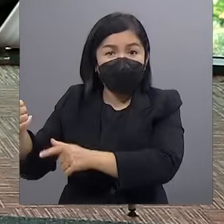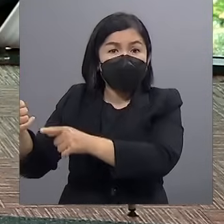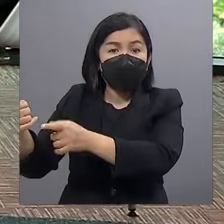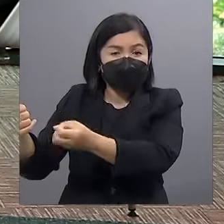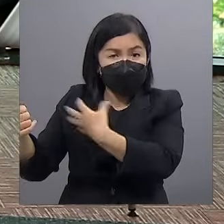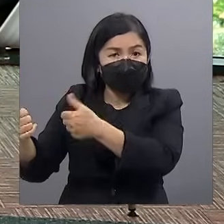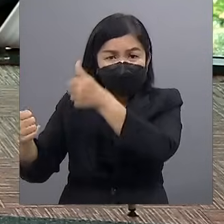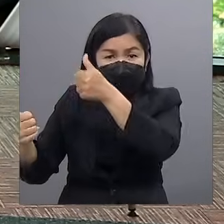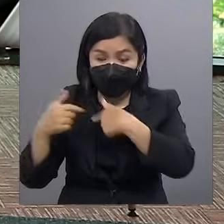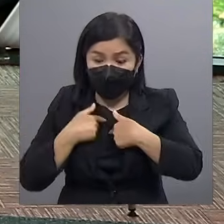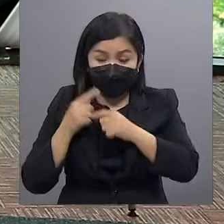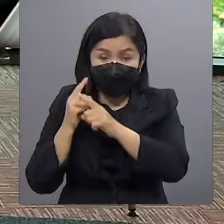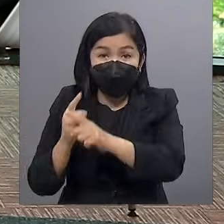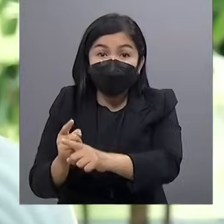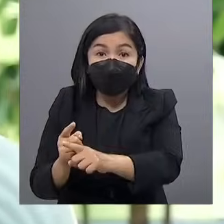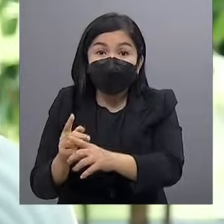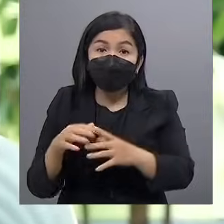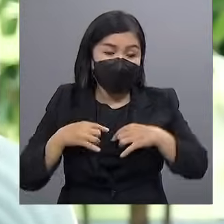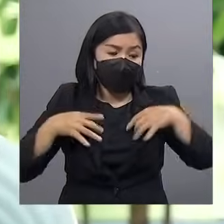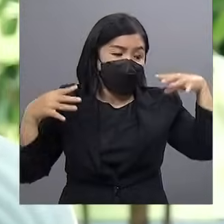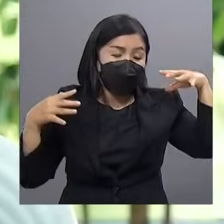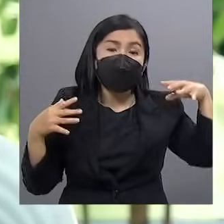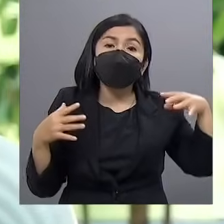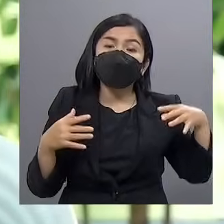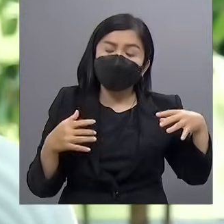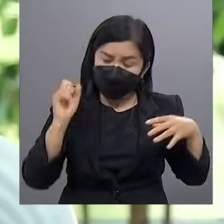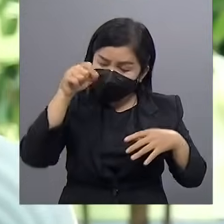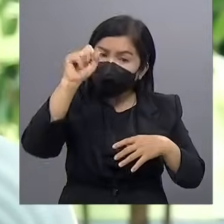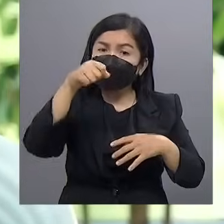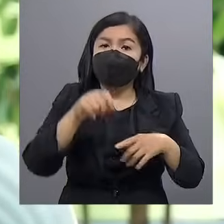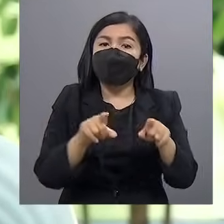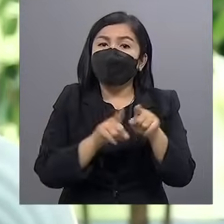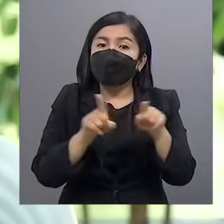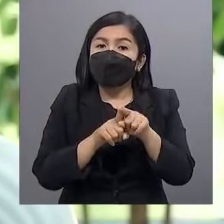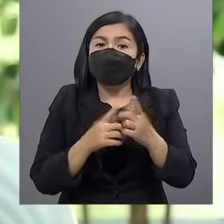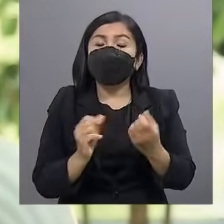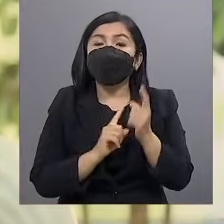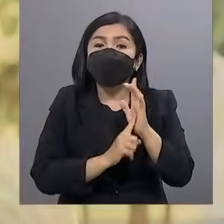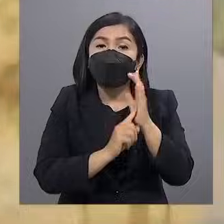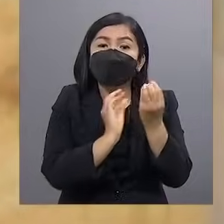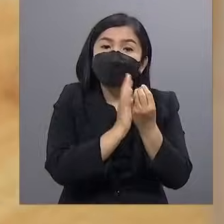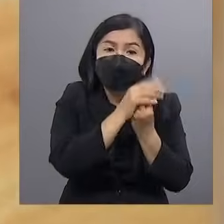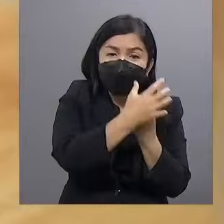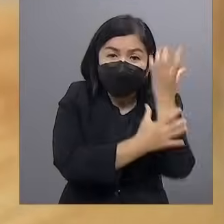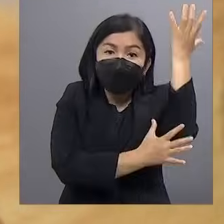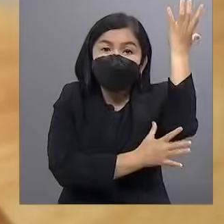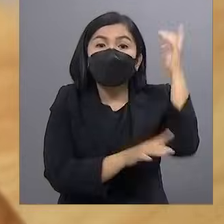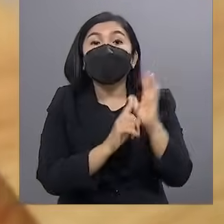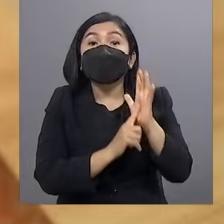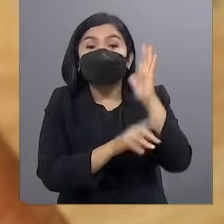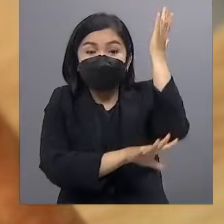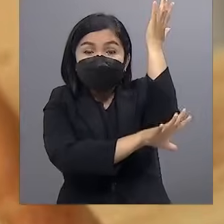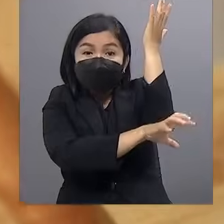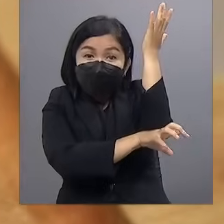ว่าใช่ใช่ใช่แต่สุดท้ายง่ายๆอยากจะไปก็ต้องอย่างเช่นอีกอย่างนะครับมันก็ดูไปสมุนไพร